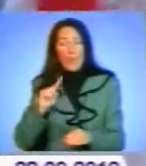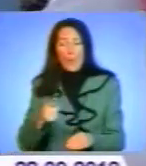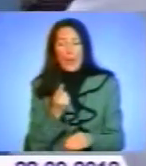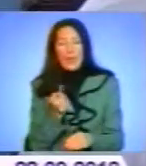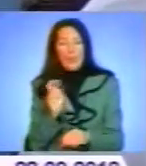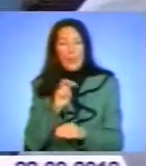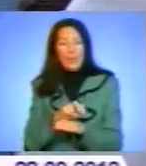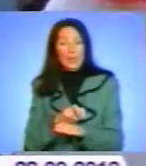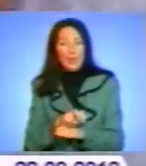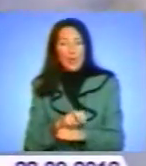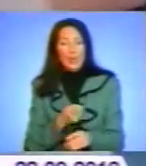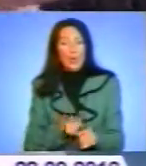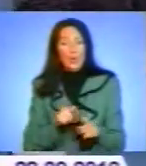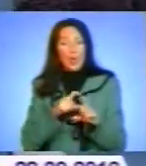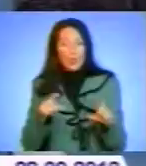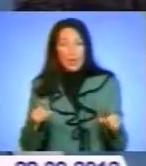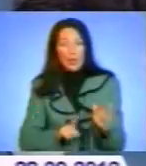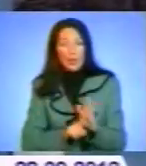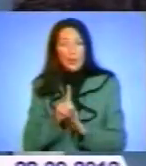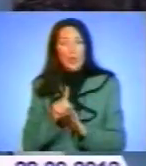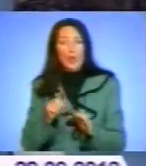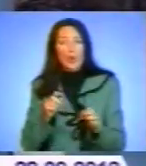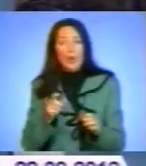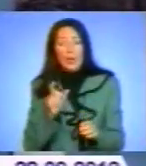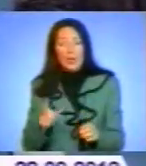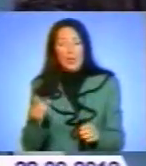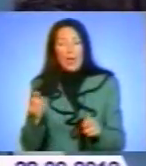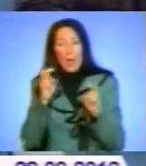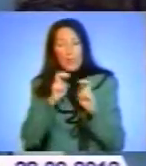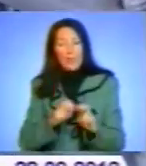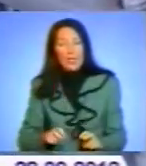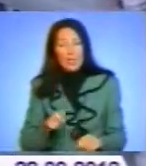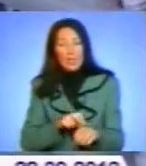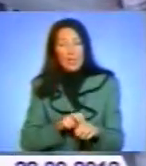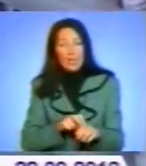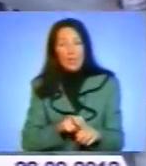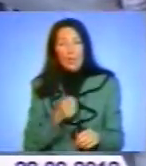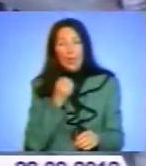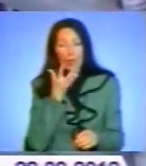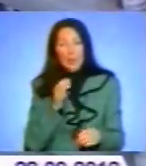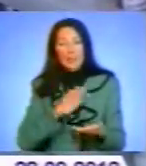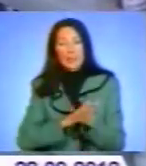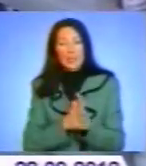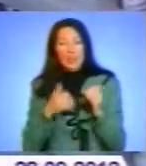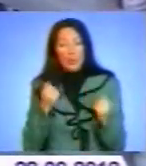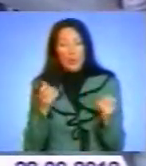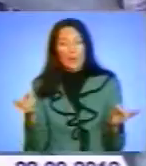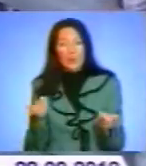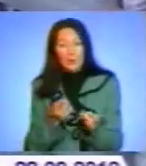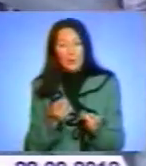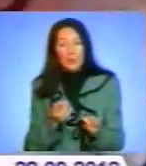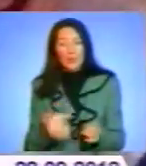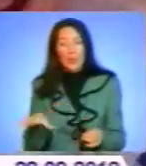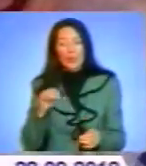закладу. Спочатку добровольців обстежили лікарі. Задовільний стан здоров'я у день здачі крові – важлива передумова. У всьому світі донорство є не